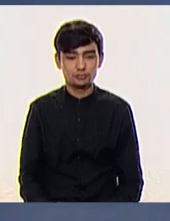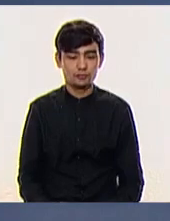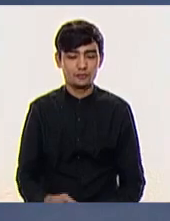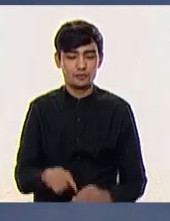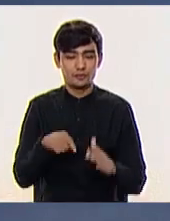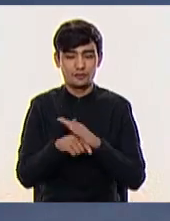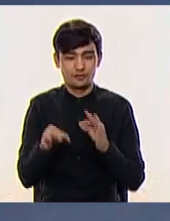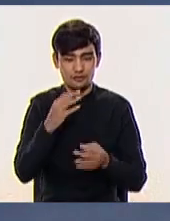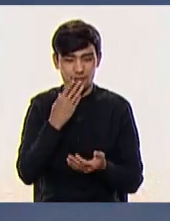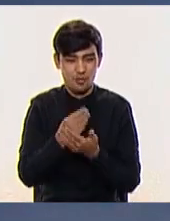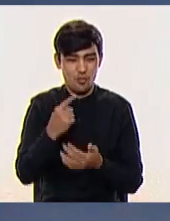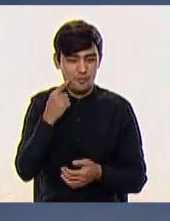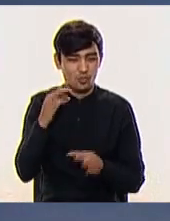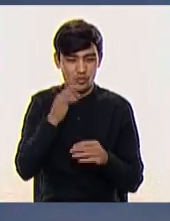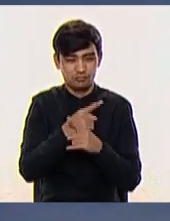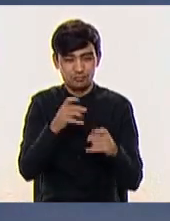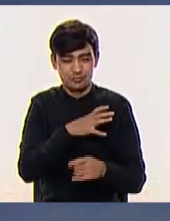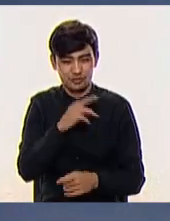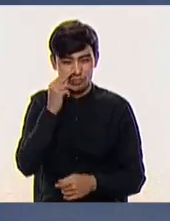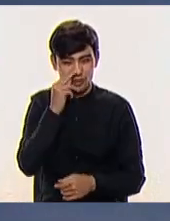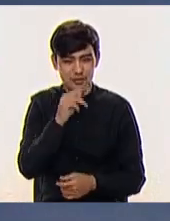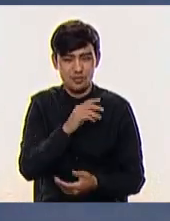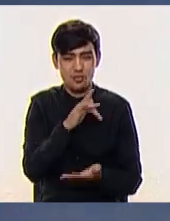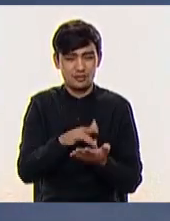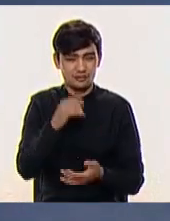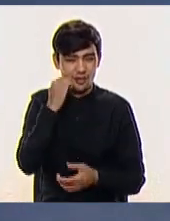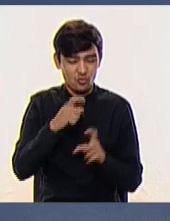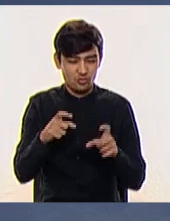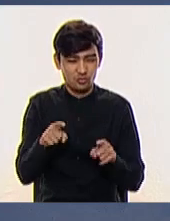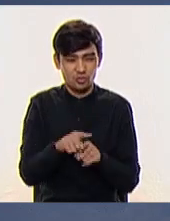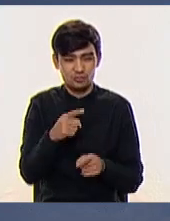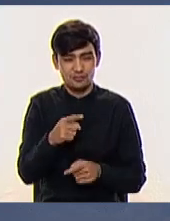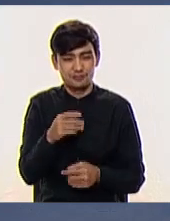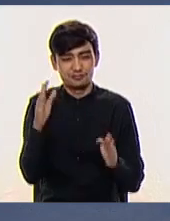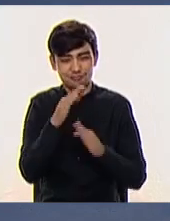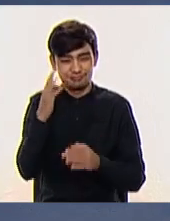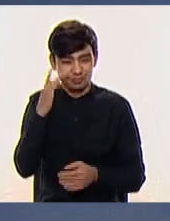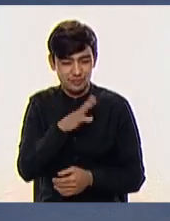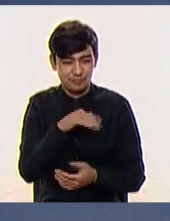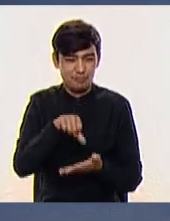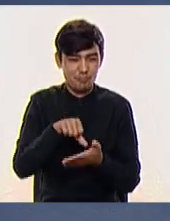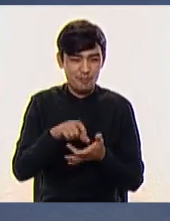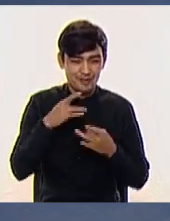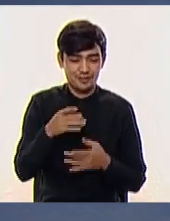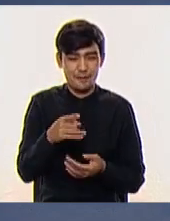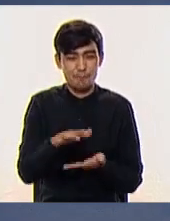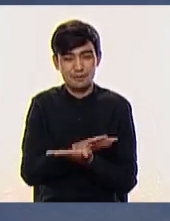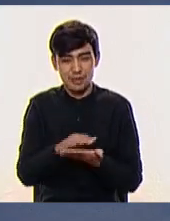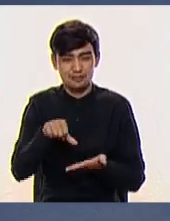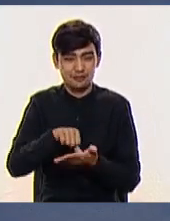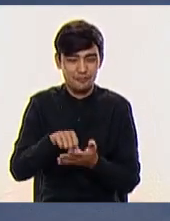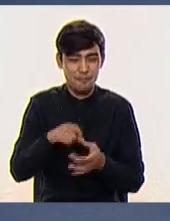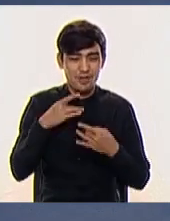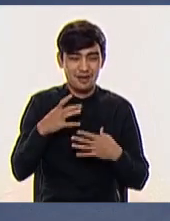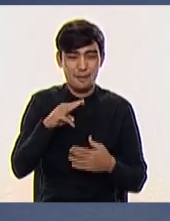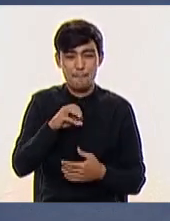Песнями выразил свои обиды на акимат Шымкентский хор ветеранов. Вокалисты расстроились, что им даже не удалось бесплатно выступить на